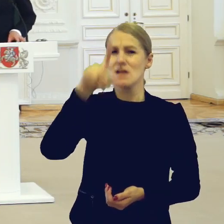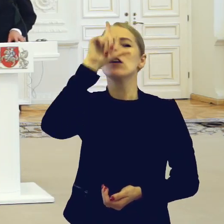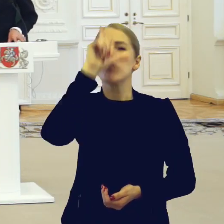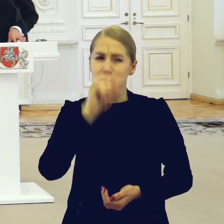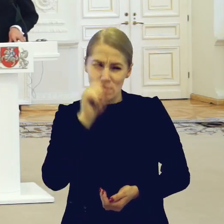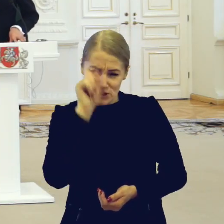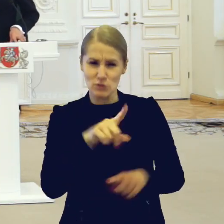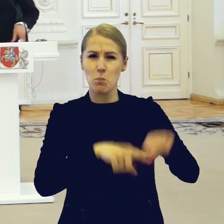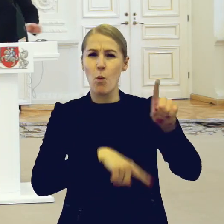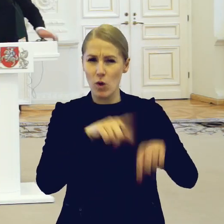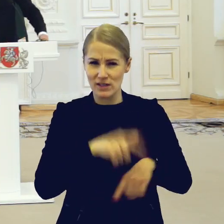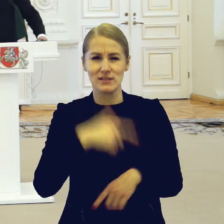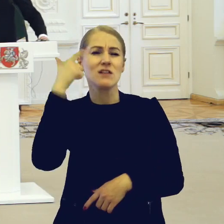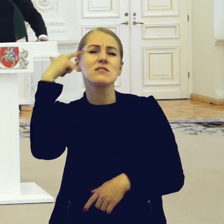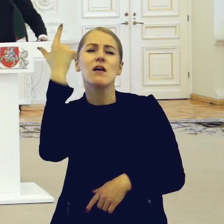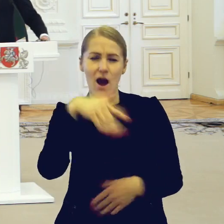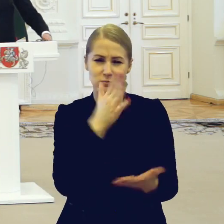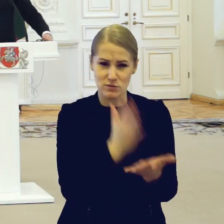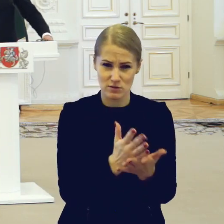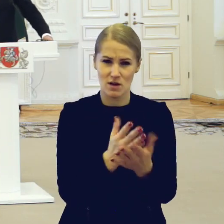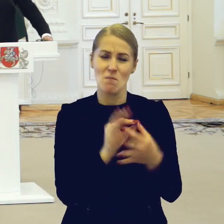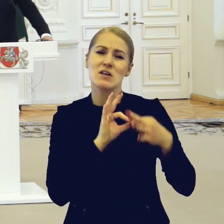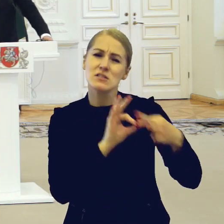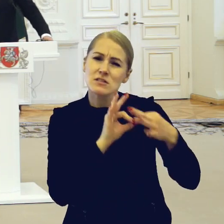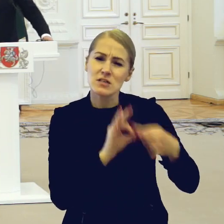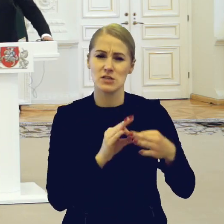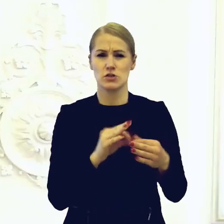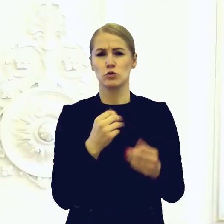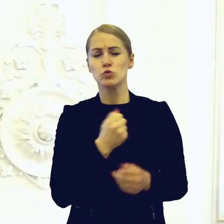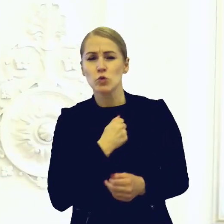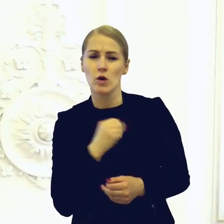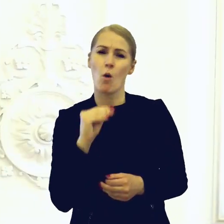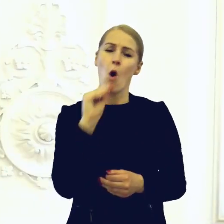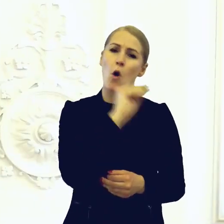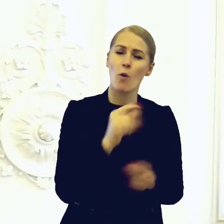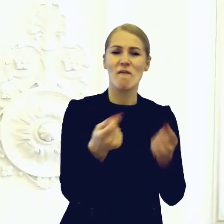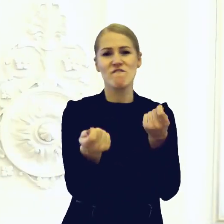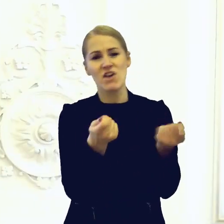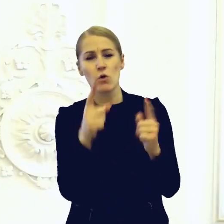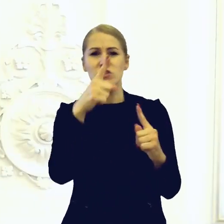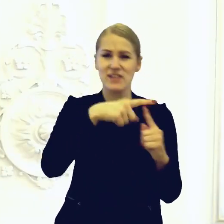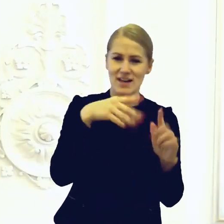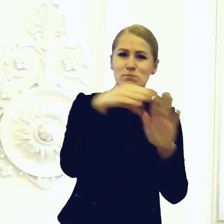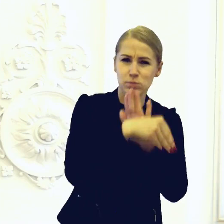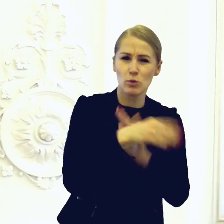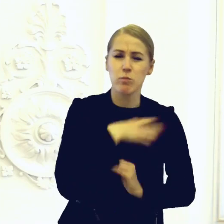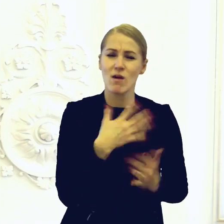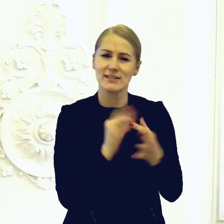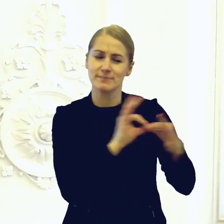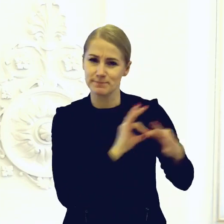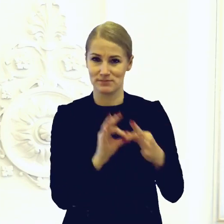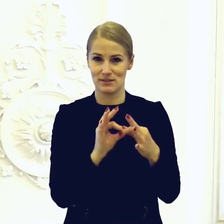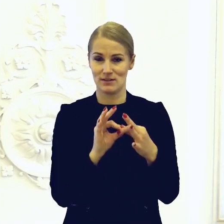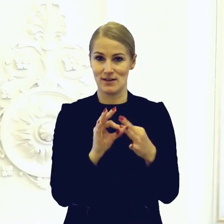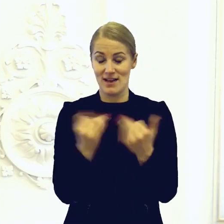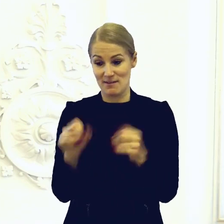išmintinga politika per 2,5 metų mūsų bendravimo Europos vadovų taryboje. Todėl aš net nemanau, kad reikalingas